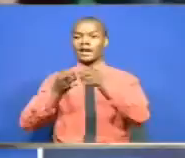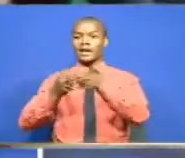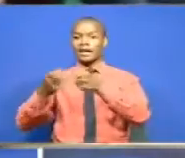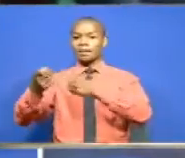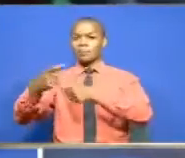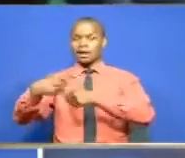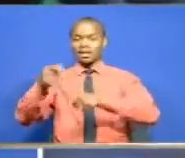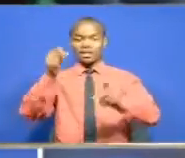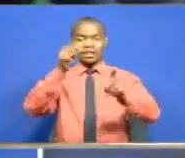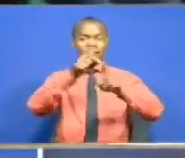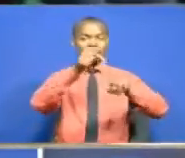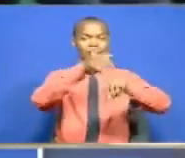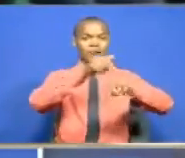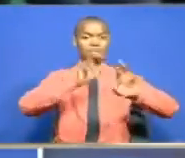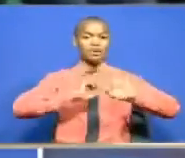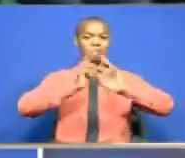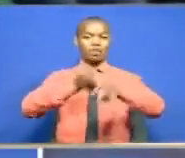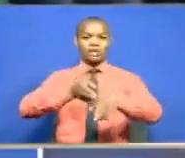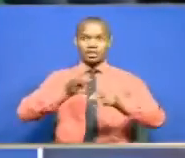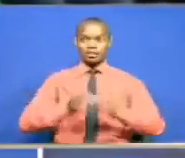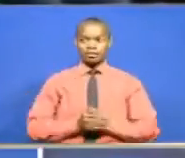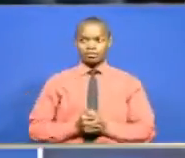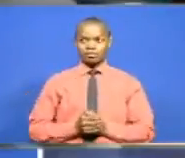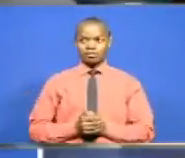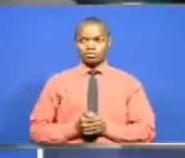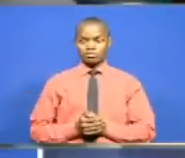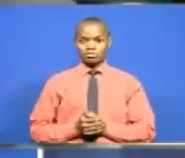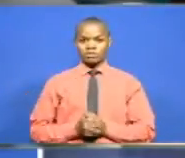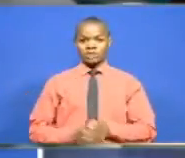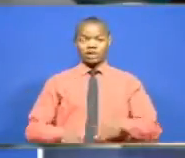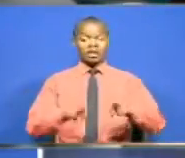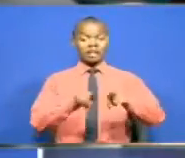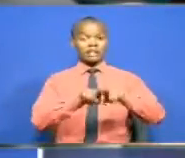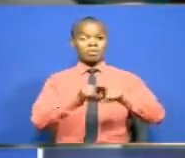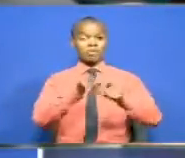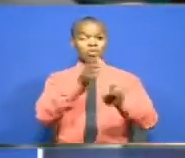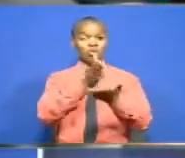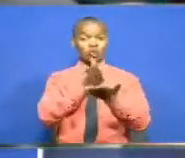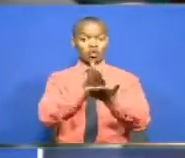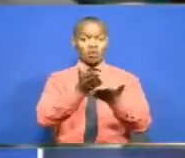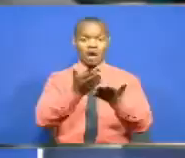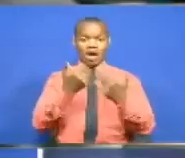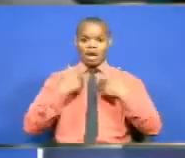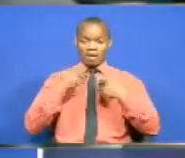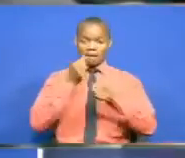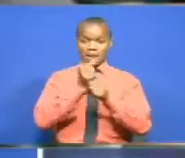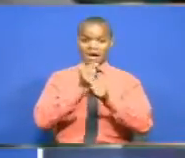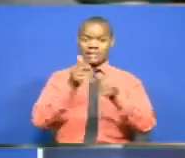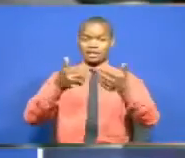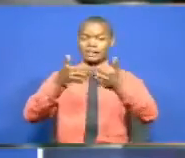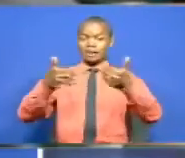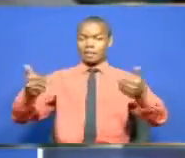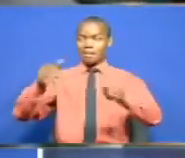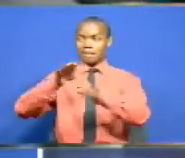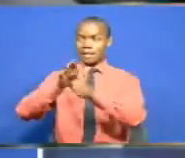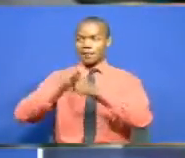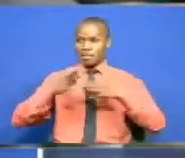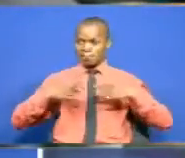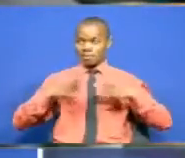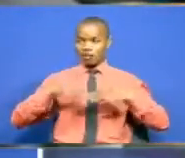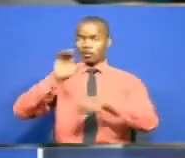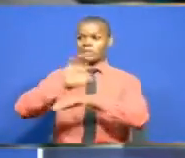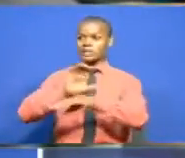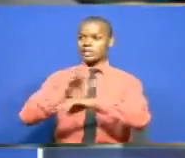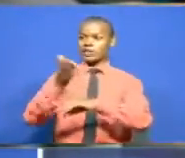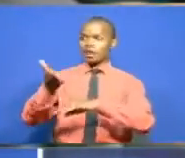hicho kuripotiwa kanisani. Ni swala ambalo sasa limesababisha mgawanyiko mkubwa kwenye kanisa hilo, huku